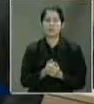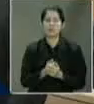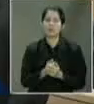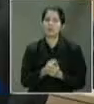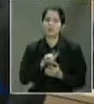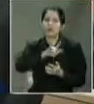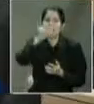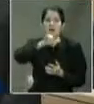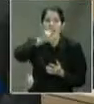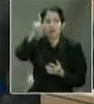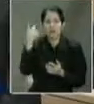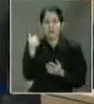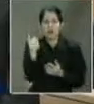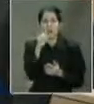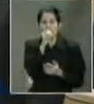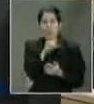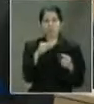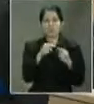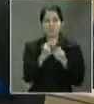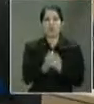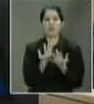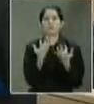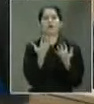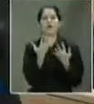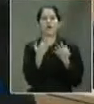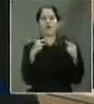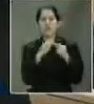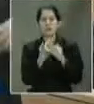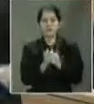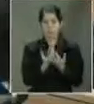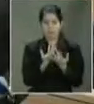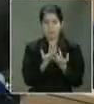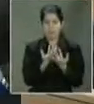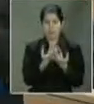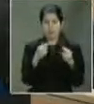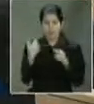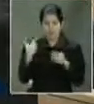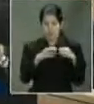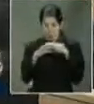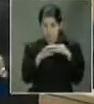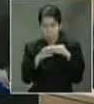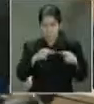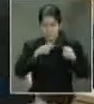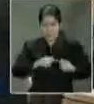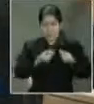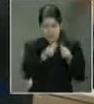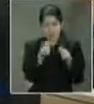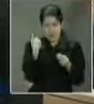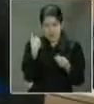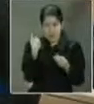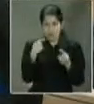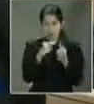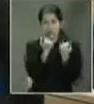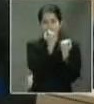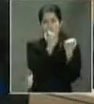บอกอย่าเพิ่งเชียร์ที่นี่เลยเอากันไว้ก่อนอย่าไม่ต้องมาเชียร์ผมมาพี่ผมออกมาท่านประธานครับขับรถมาดิมันล้อมประ